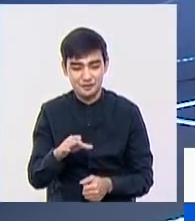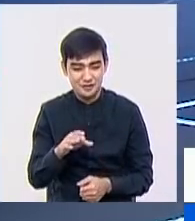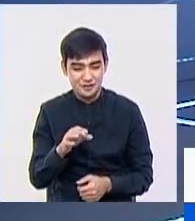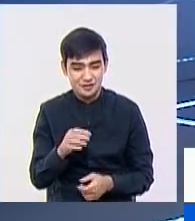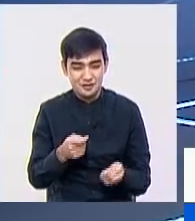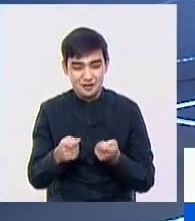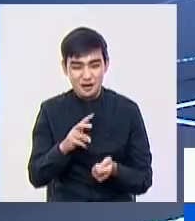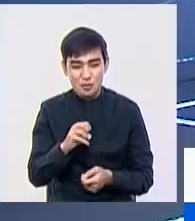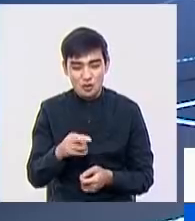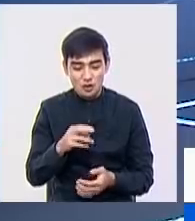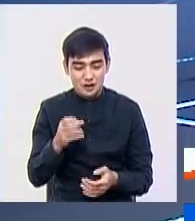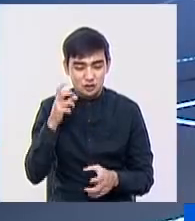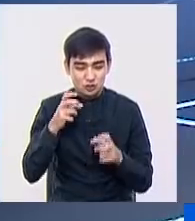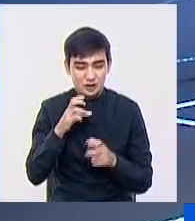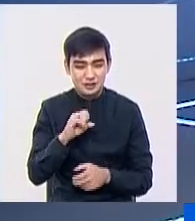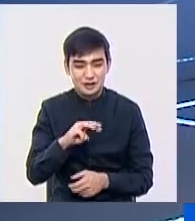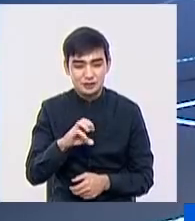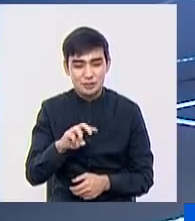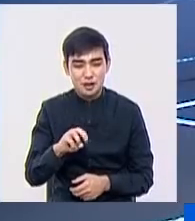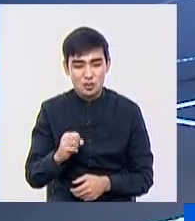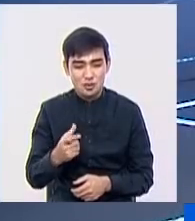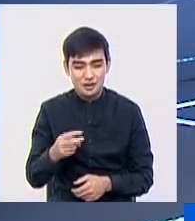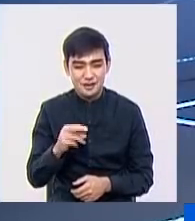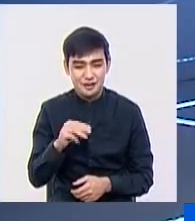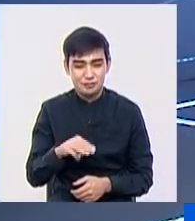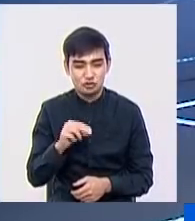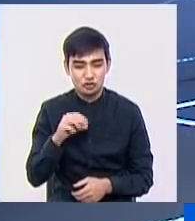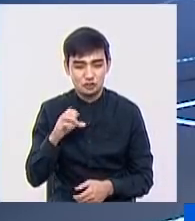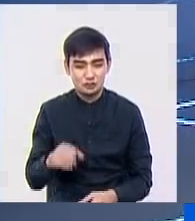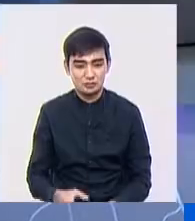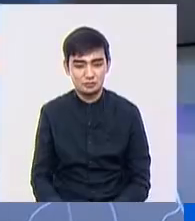региональной сейсмичности Института сейсмологии МЧС Алла Садыкова.